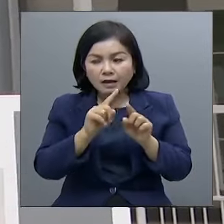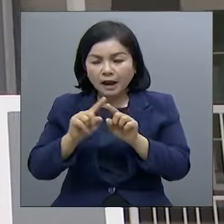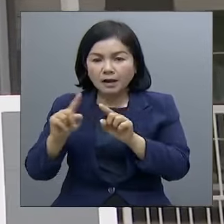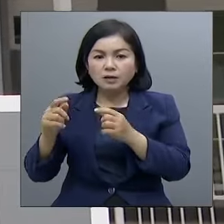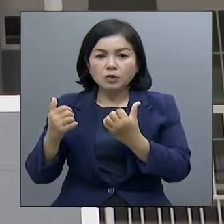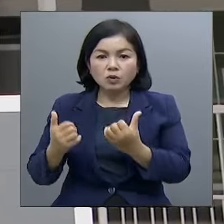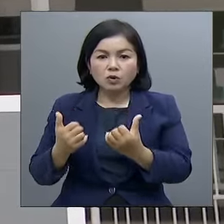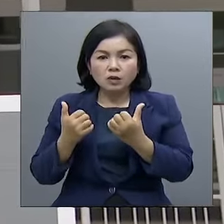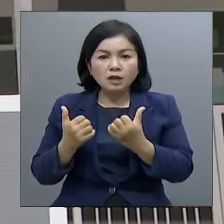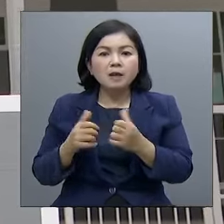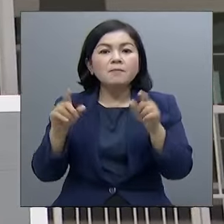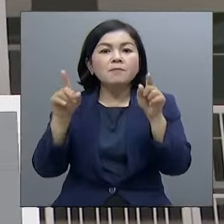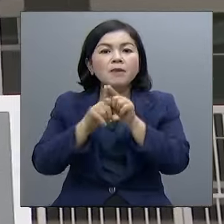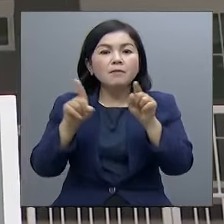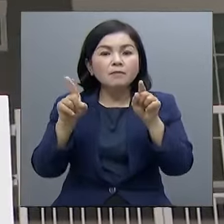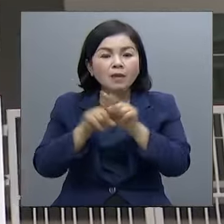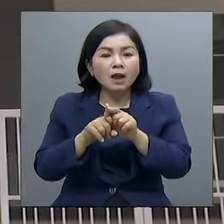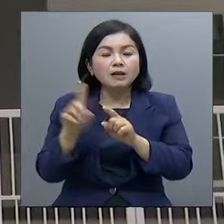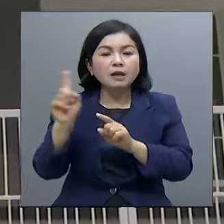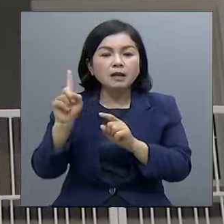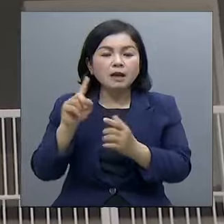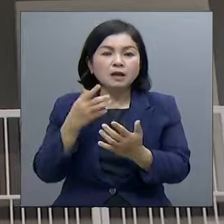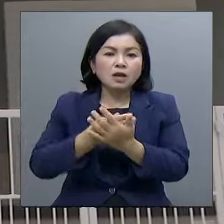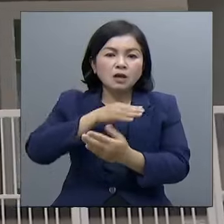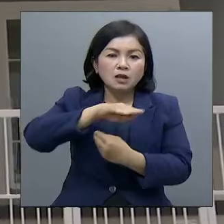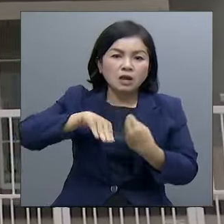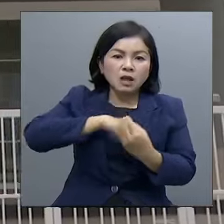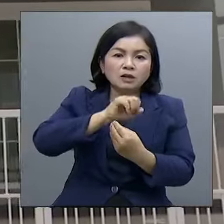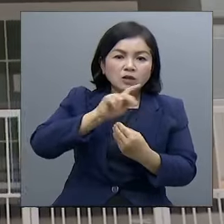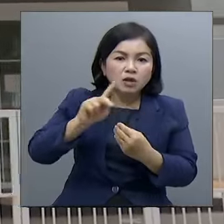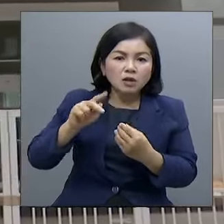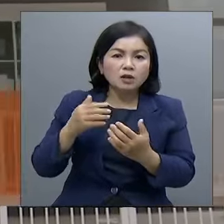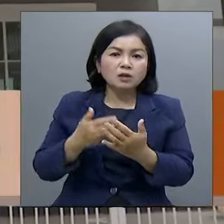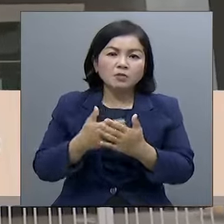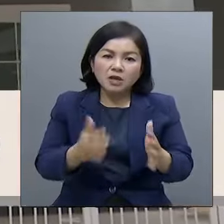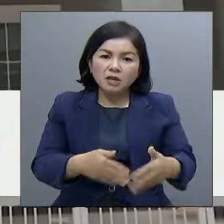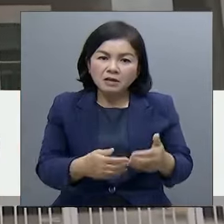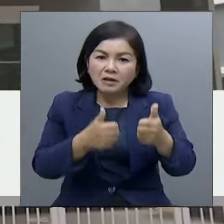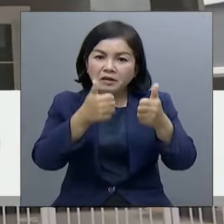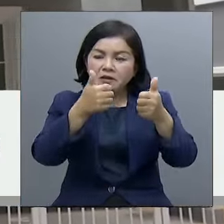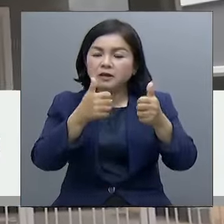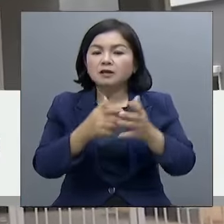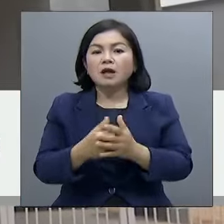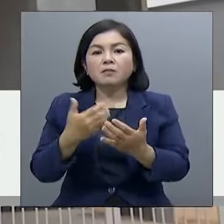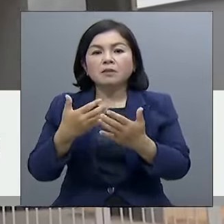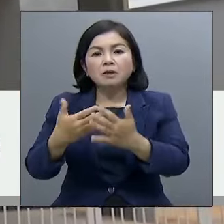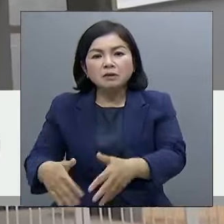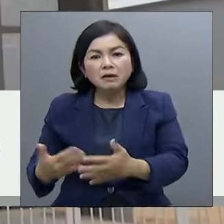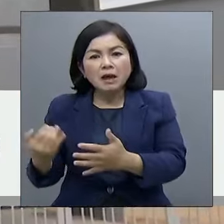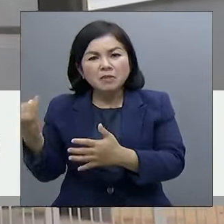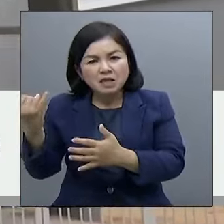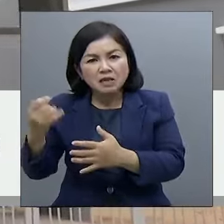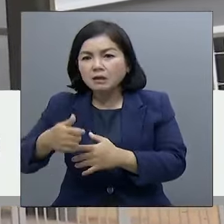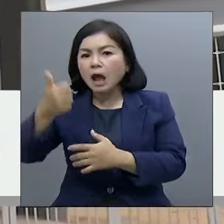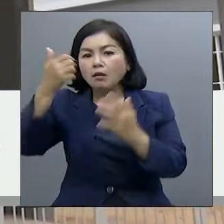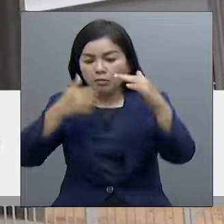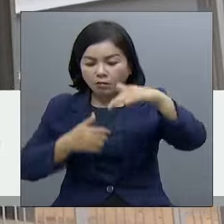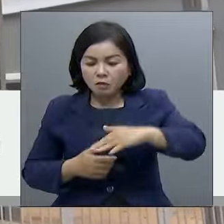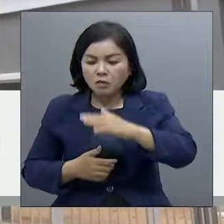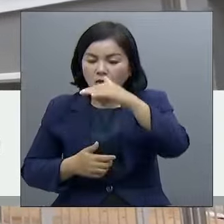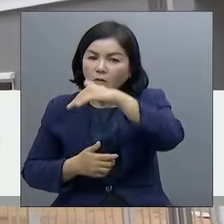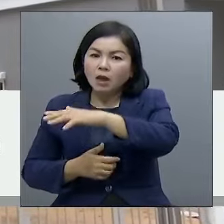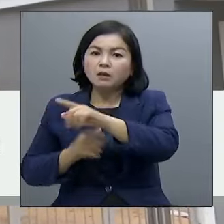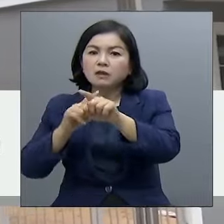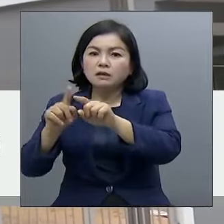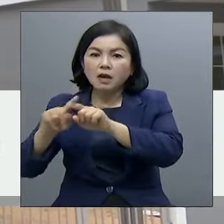รัพย์นะคะเป็นเหมือนโดมิโนทางเศรษฐกิจที่สามารถสร้างผลดีแล้วก็ผลเสียได้ค่ะเนื่องจากอสังหาริมทรัพย์มีห่วงโซ่การผลิตที่ยาวนะ